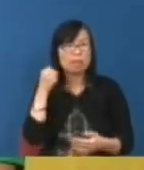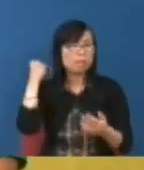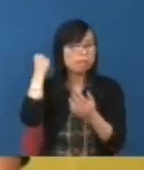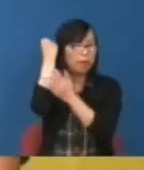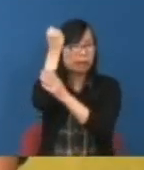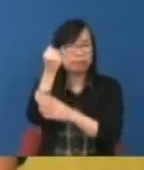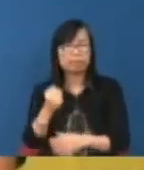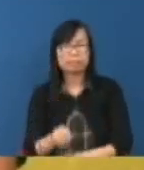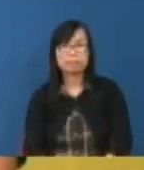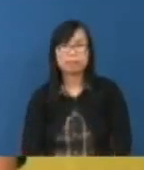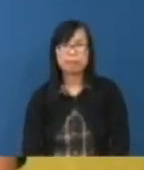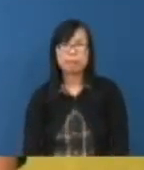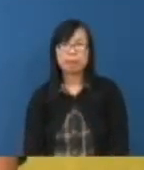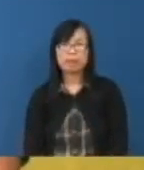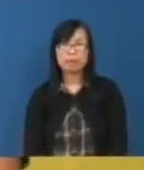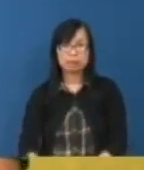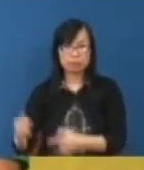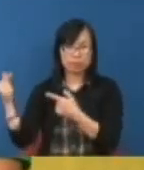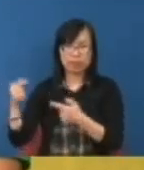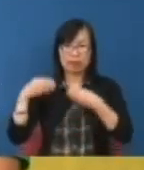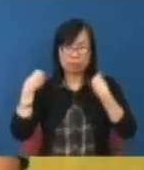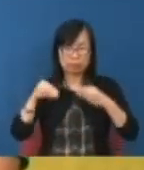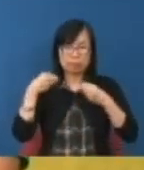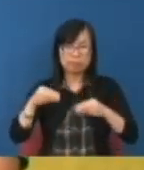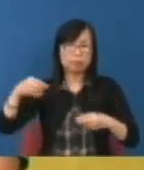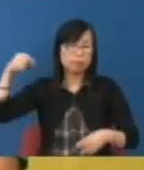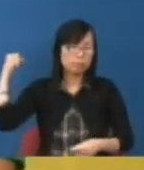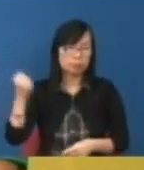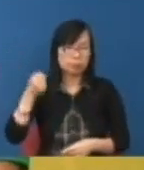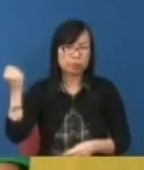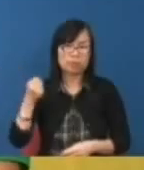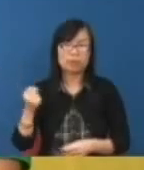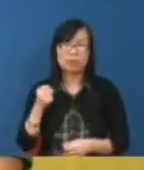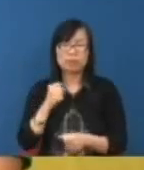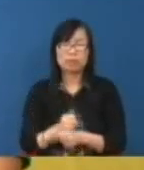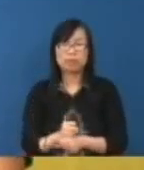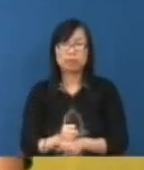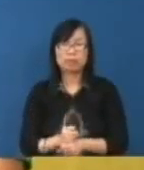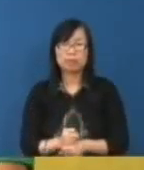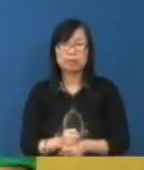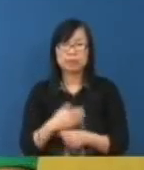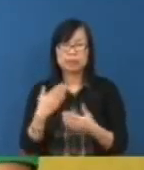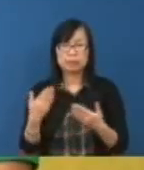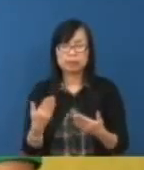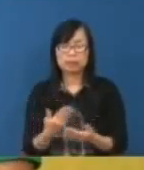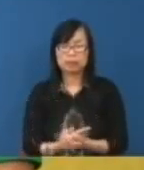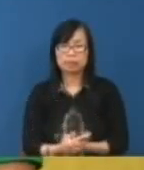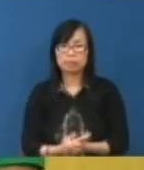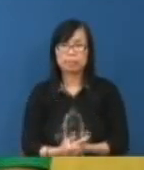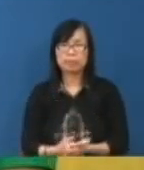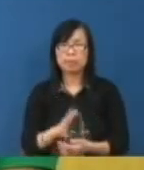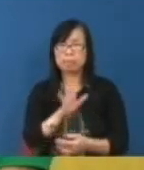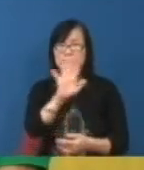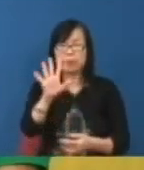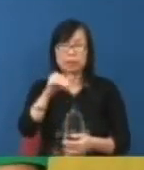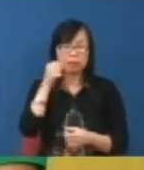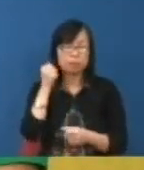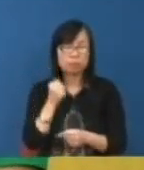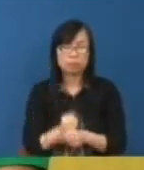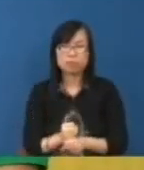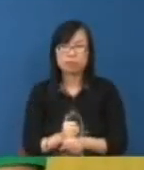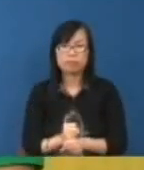這個是更加是較為積極，或者更加具體地是將這種不應該